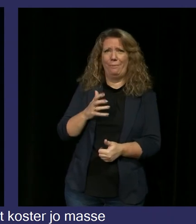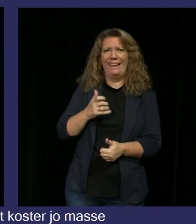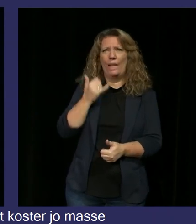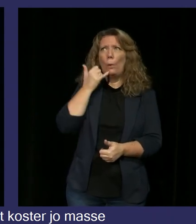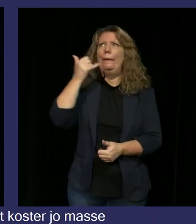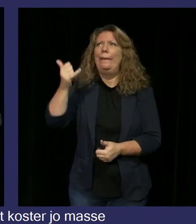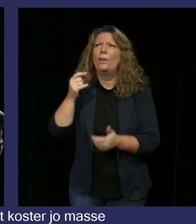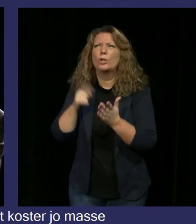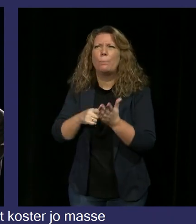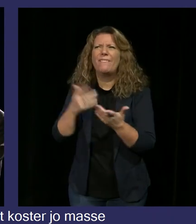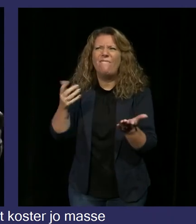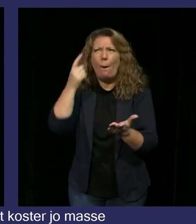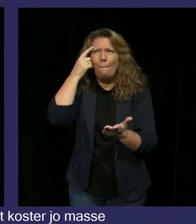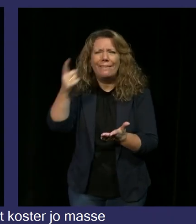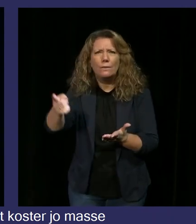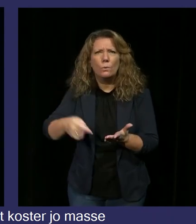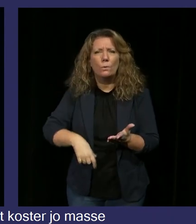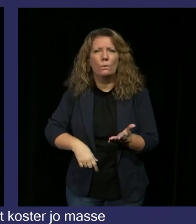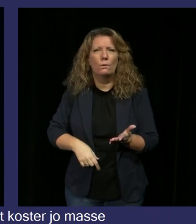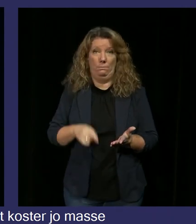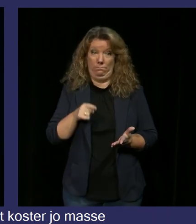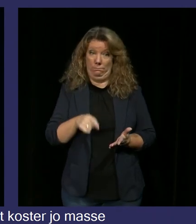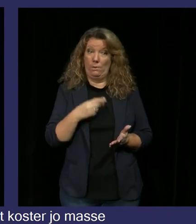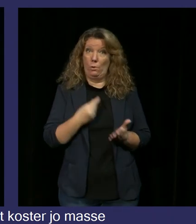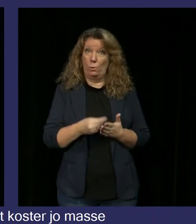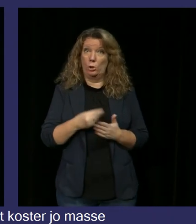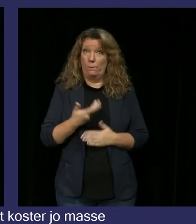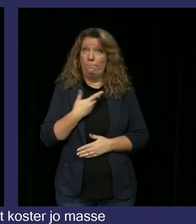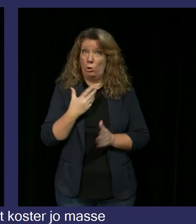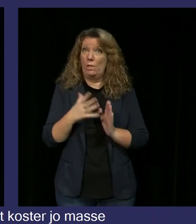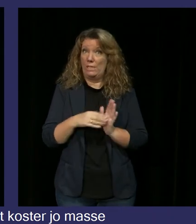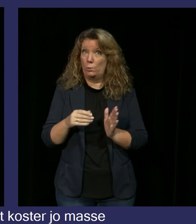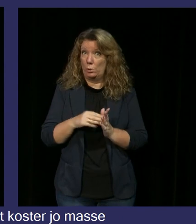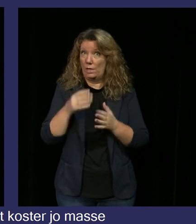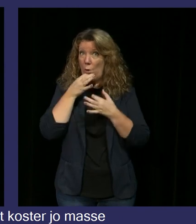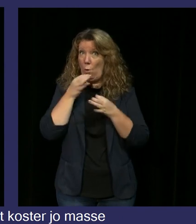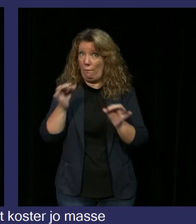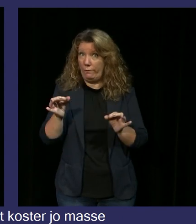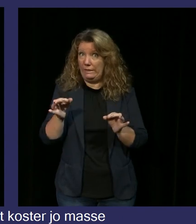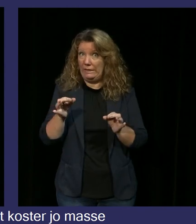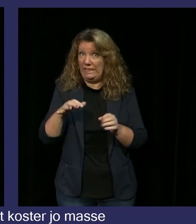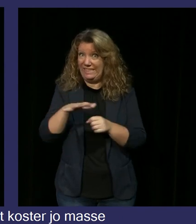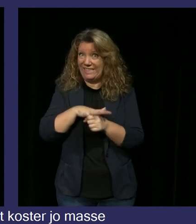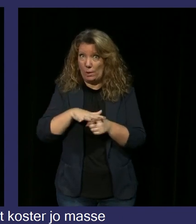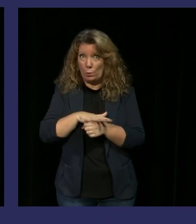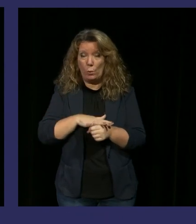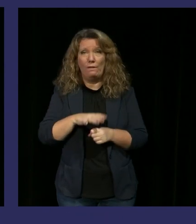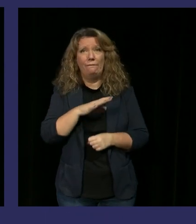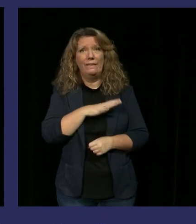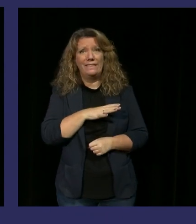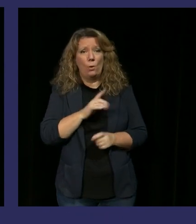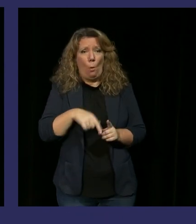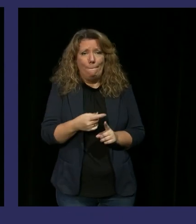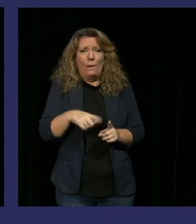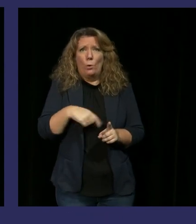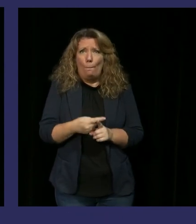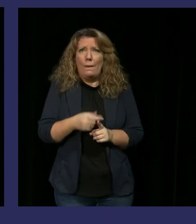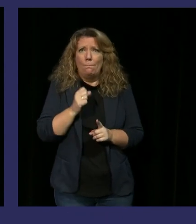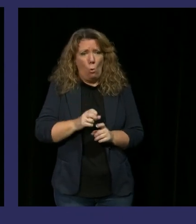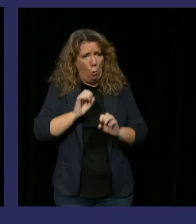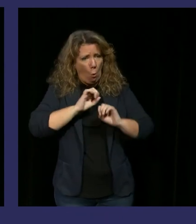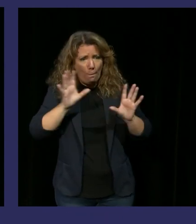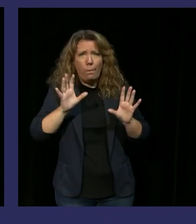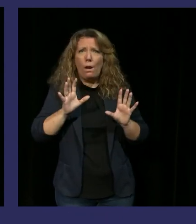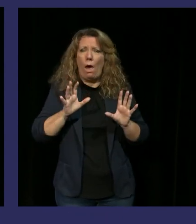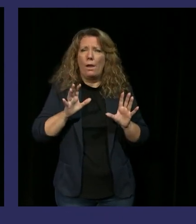For det koster jo masse ressurser I offentlig sektor, at man må oppklare ting hele tiden. Og så tenker jeg at det